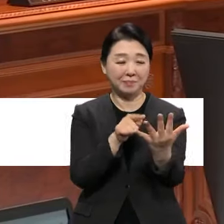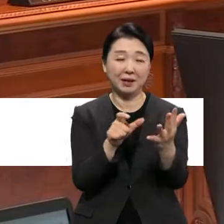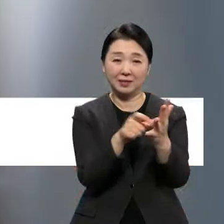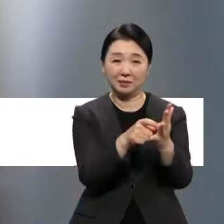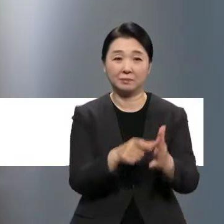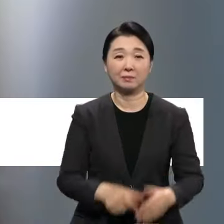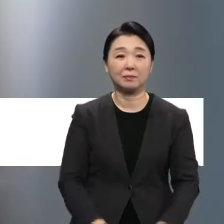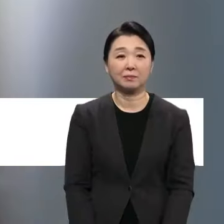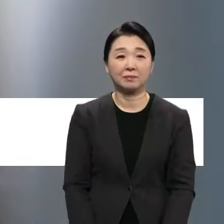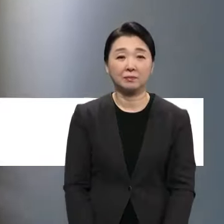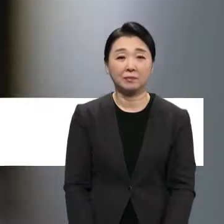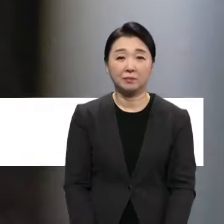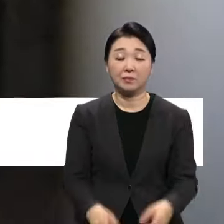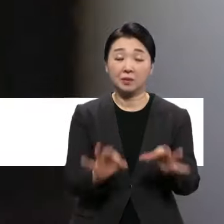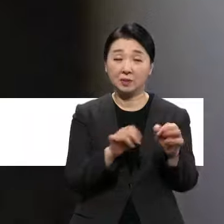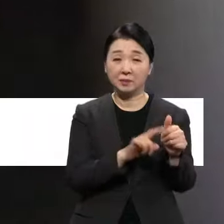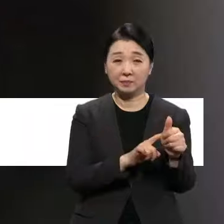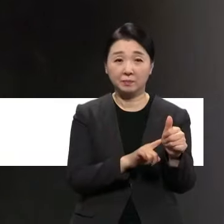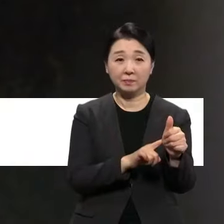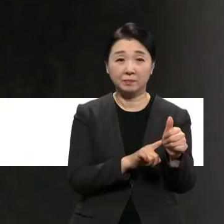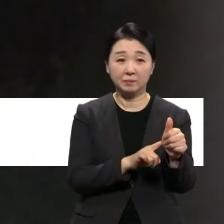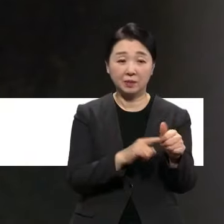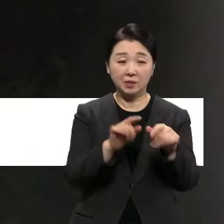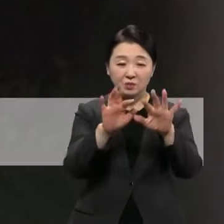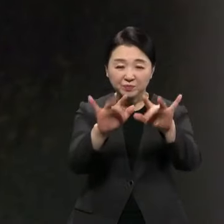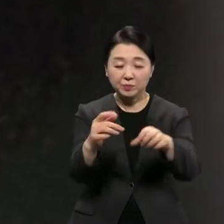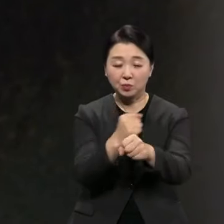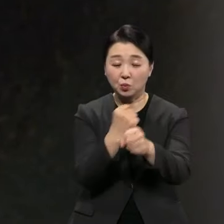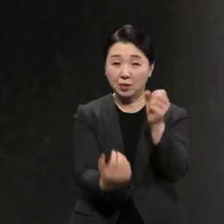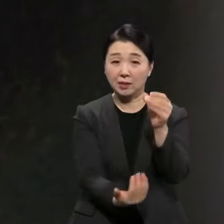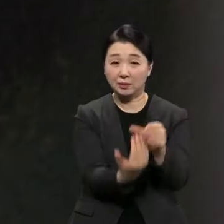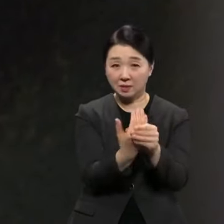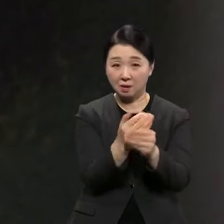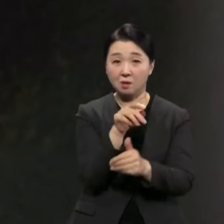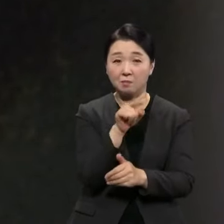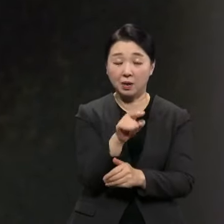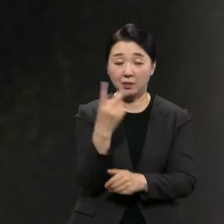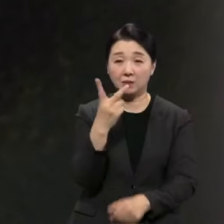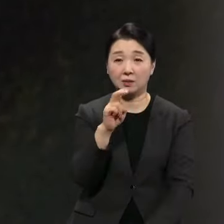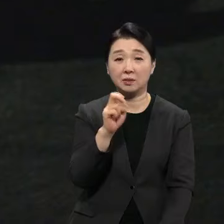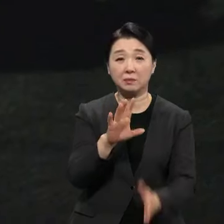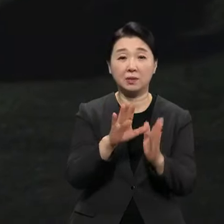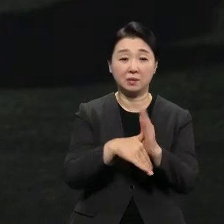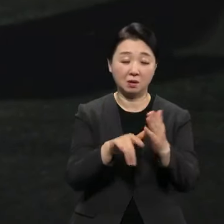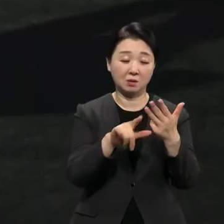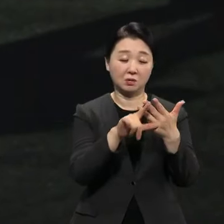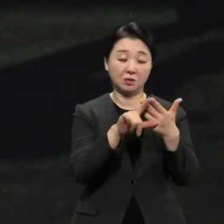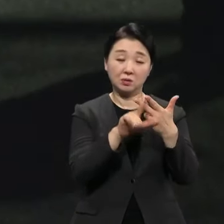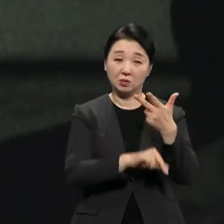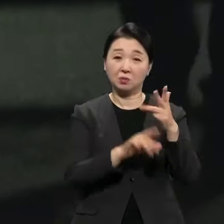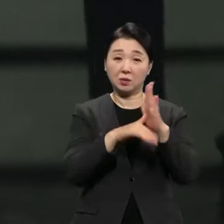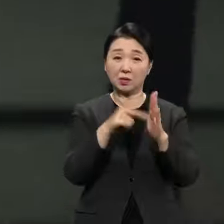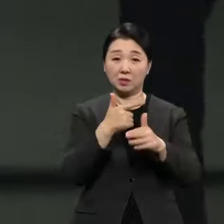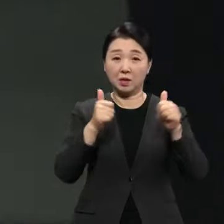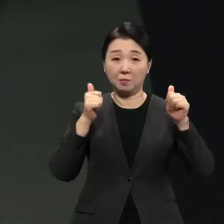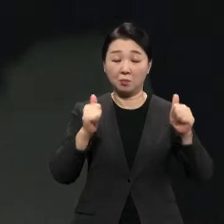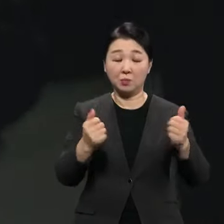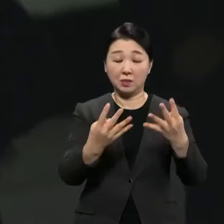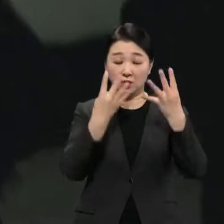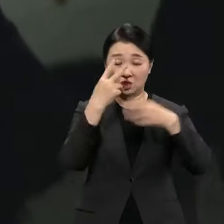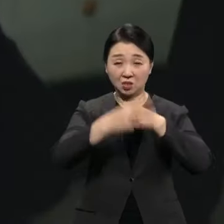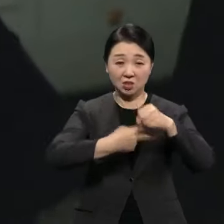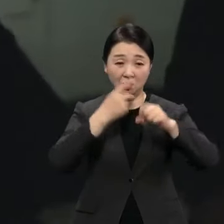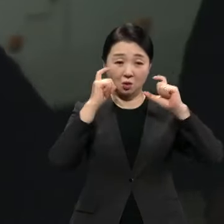있습니다. 김 전 지사는 드루킹 댓글 조작 사건으로 2021년 7월 대법원에서 징역